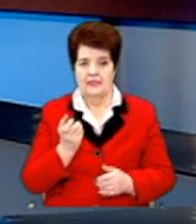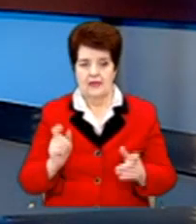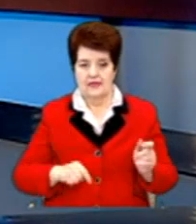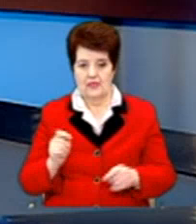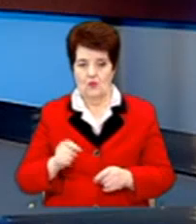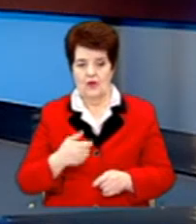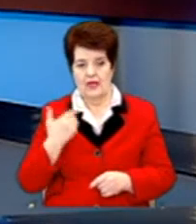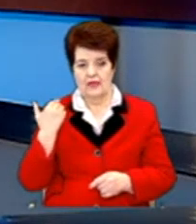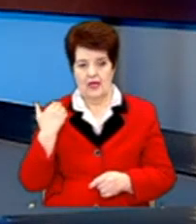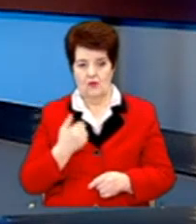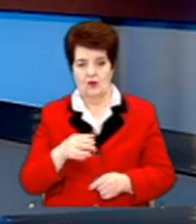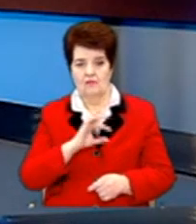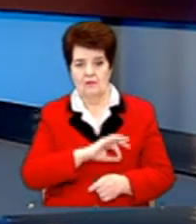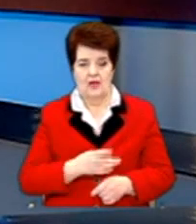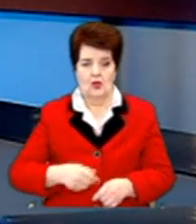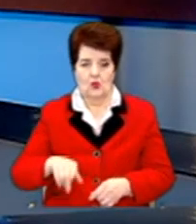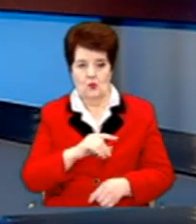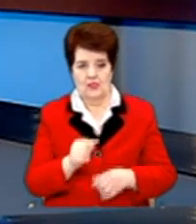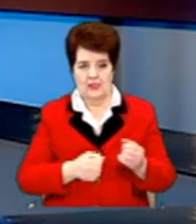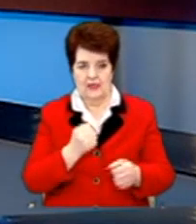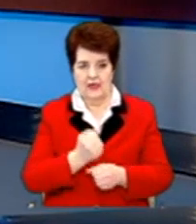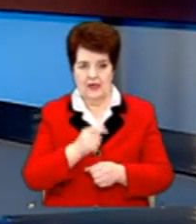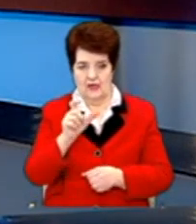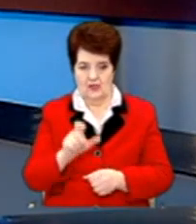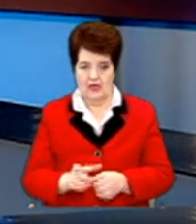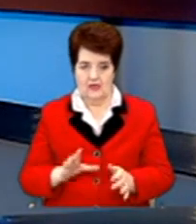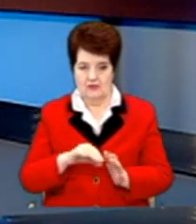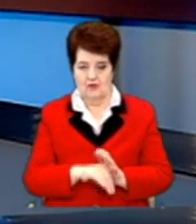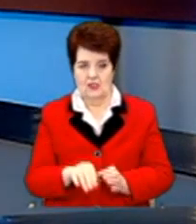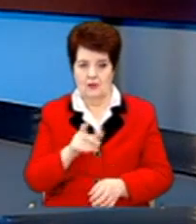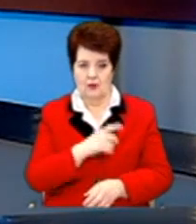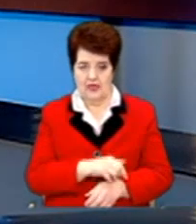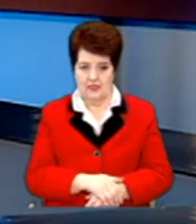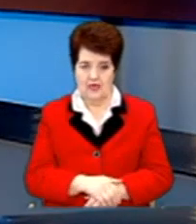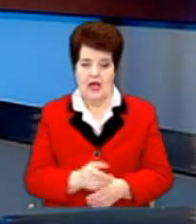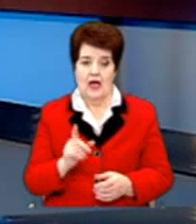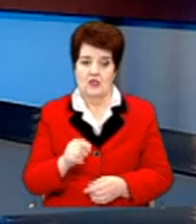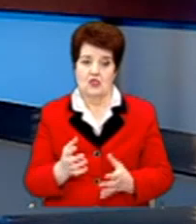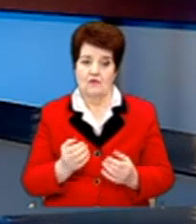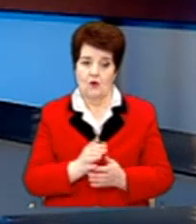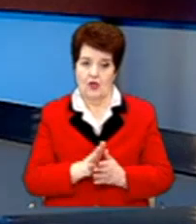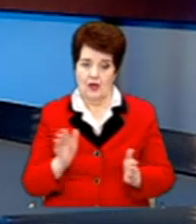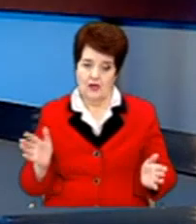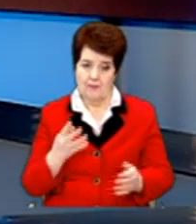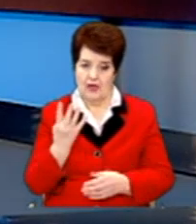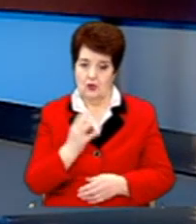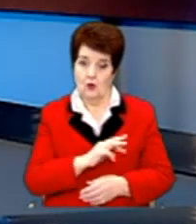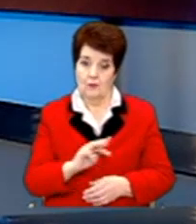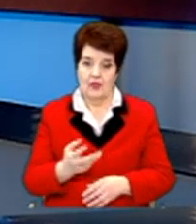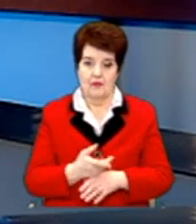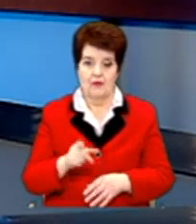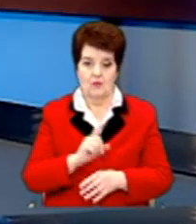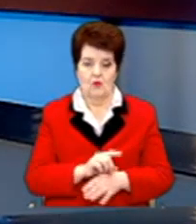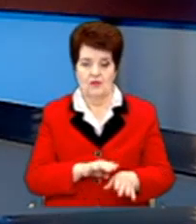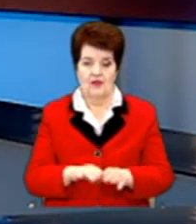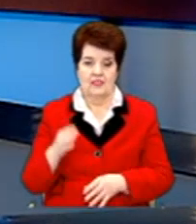demajorarea lefurilor vor beneficia toți angajații legislativului, inclusiv deputații. Aceștia vor lua peste 4.000 de lei mai mult față de